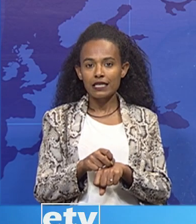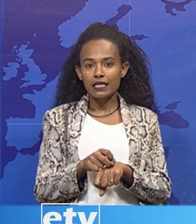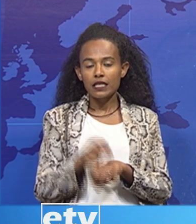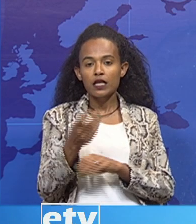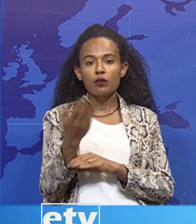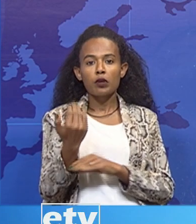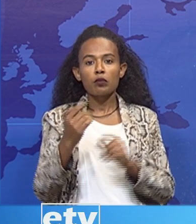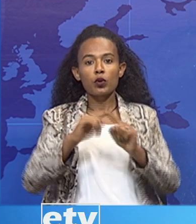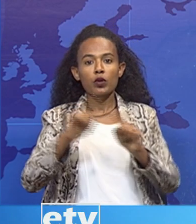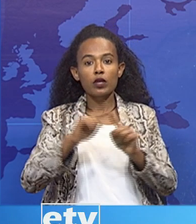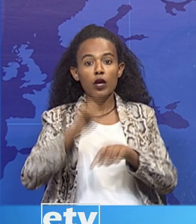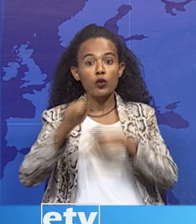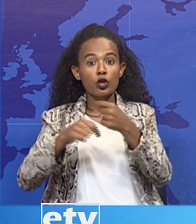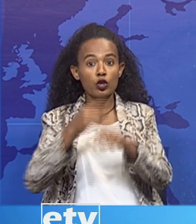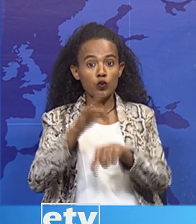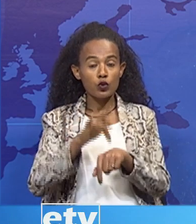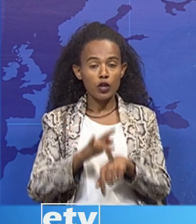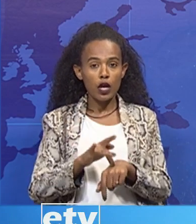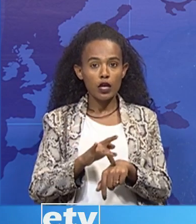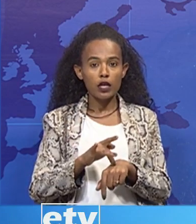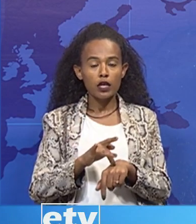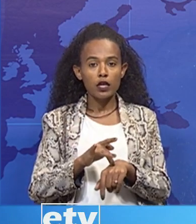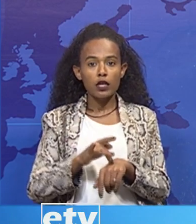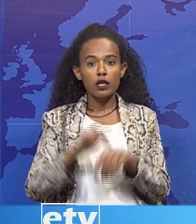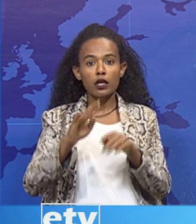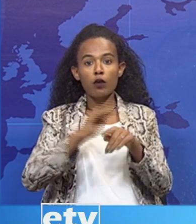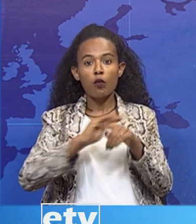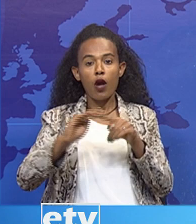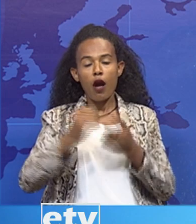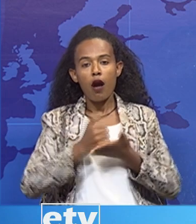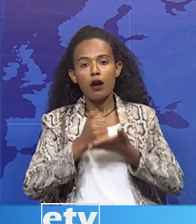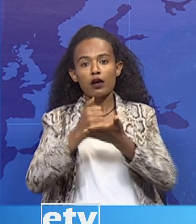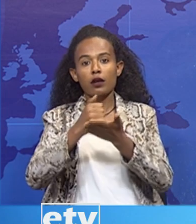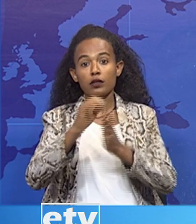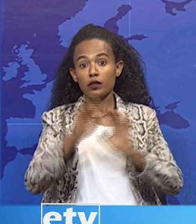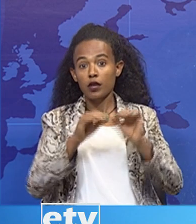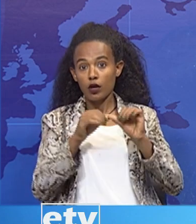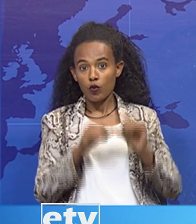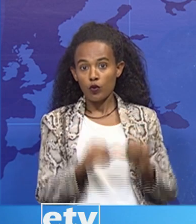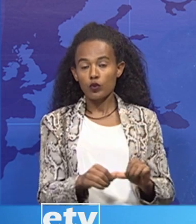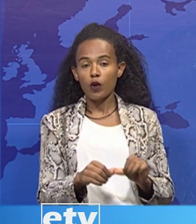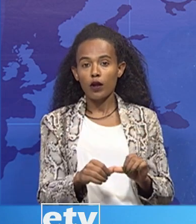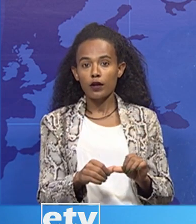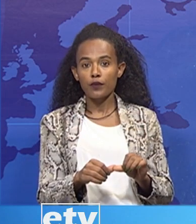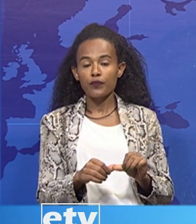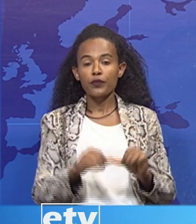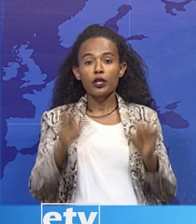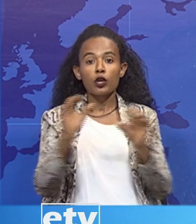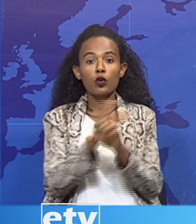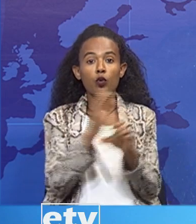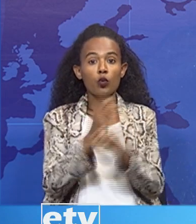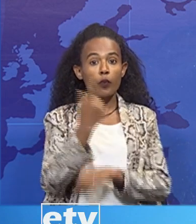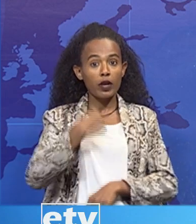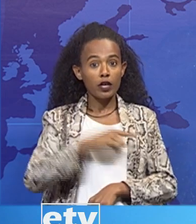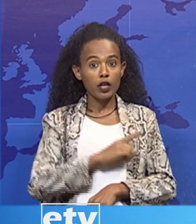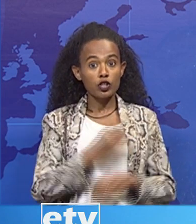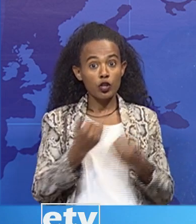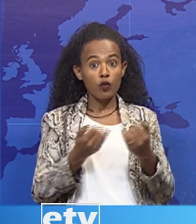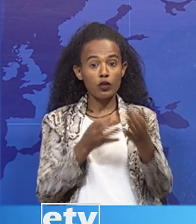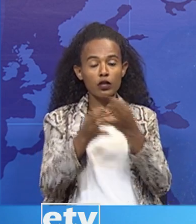በነበሩ የተለያዩ ሂደቶች ላይ የሙያ እገዛ ሲያደርጉ ቆይቷል። ኩባንያችን ከላይ